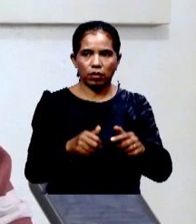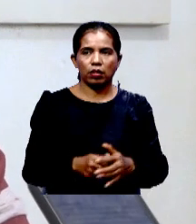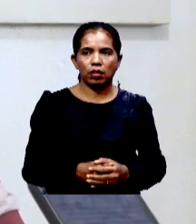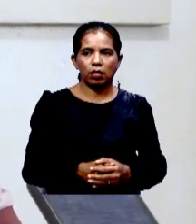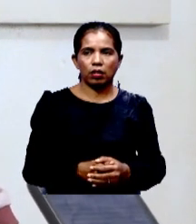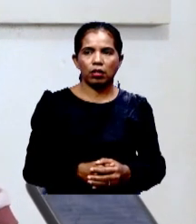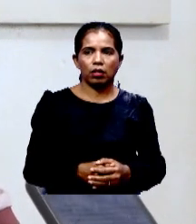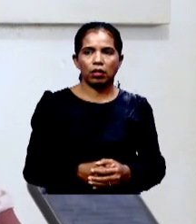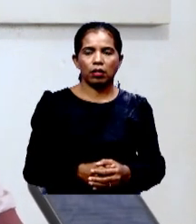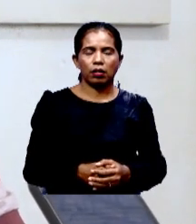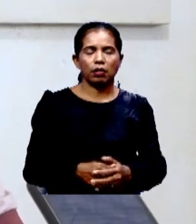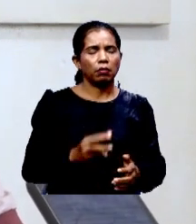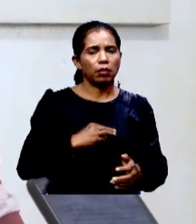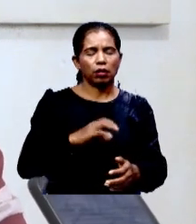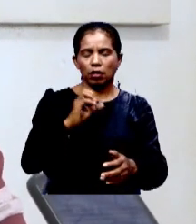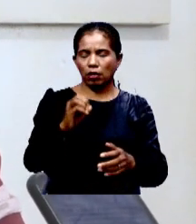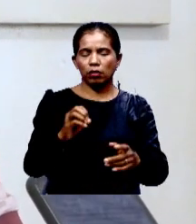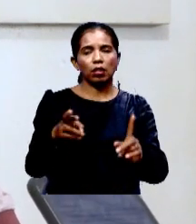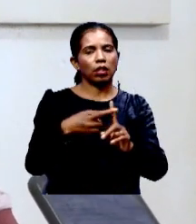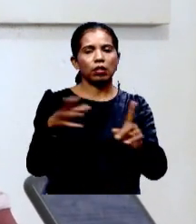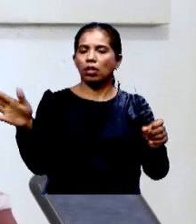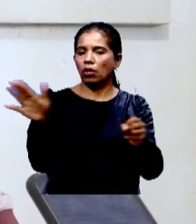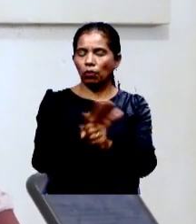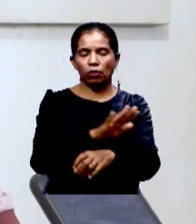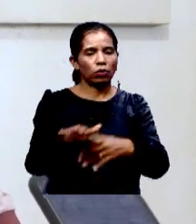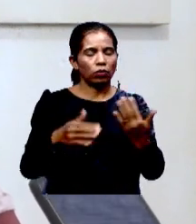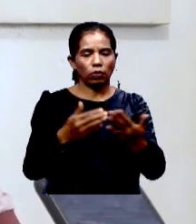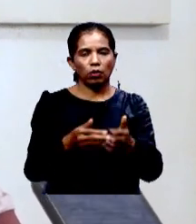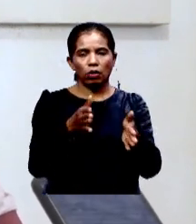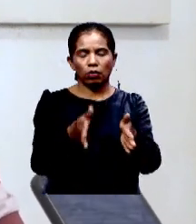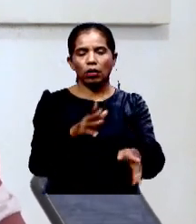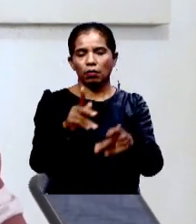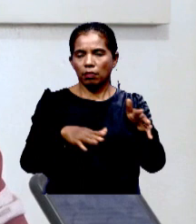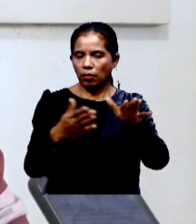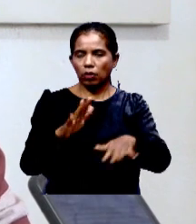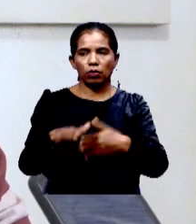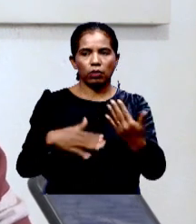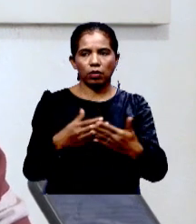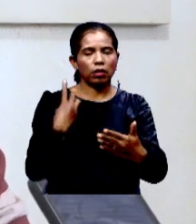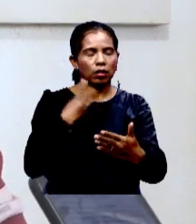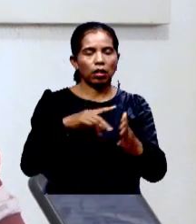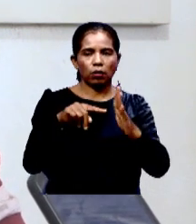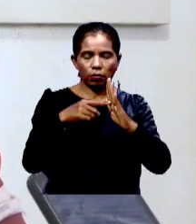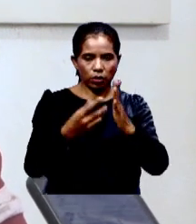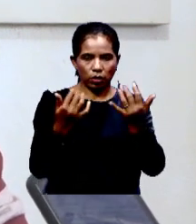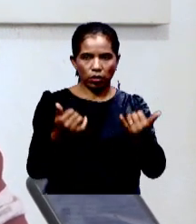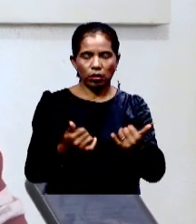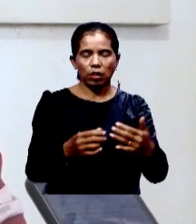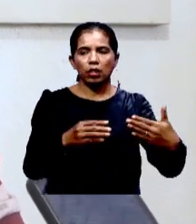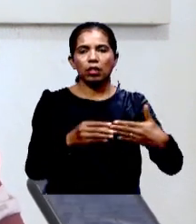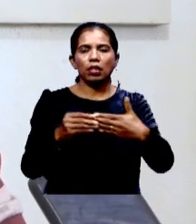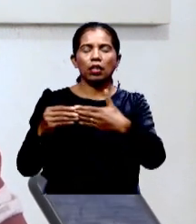mo selato, aman baru sen akunut, rai ne sen akunut rate. Se ita la komesa ona, organiza di